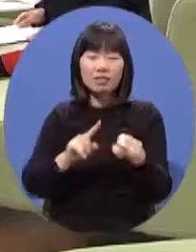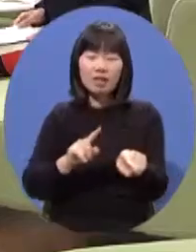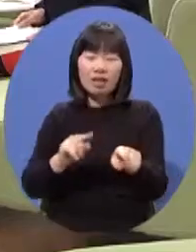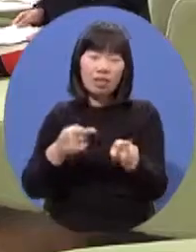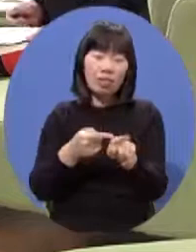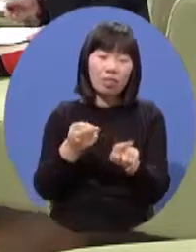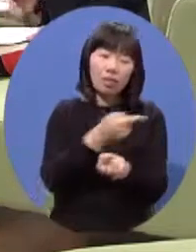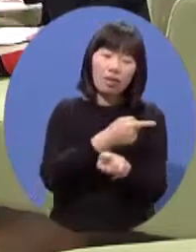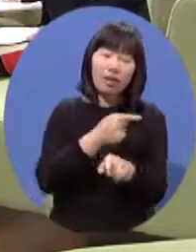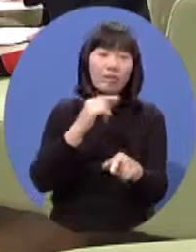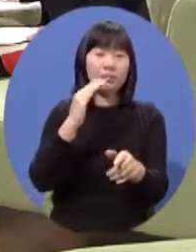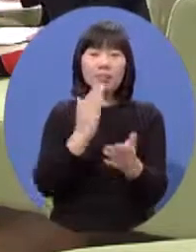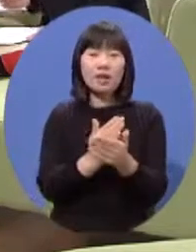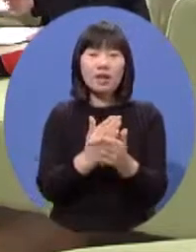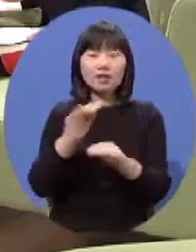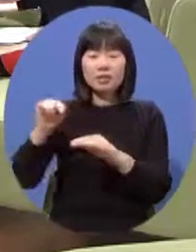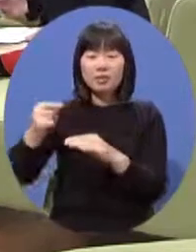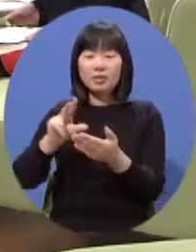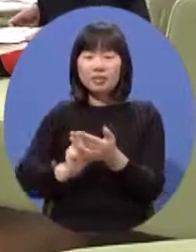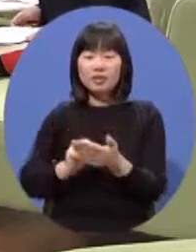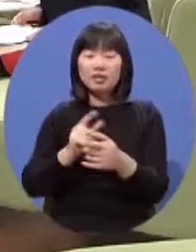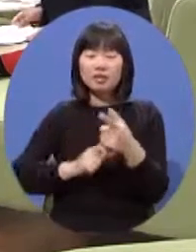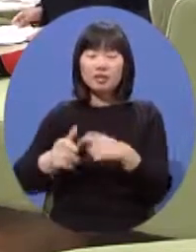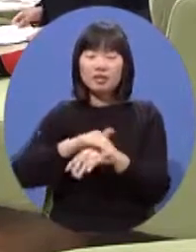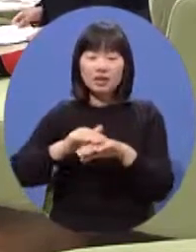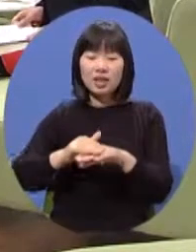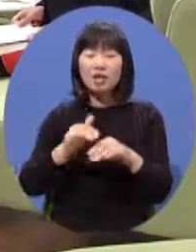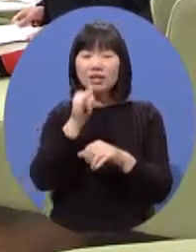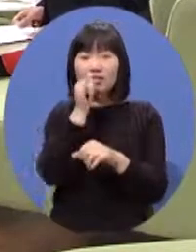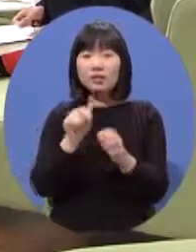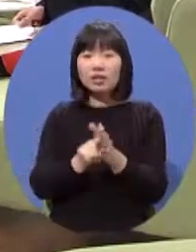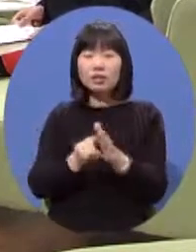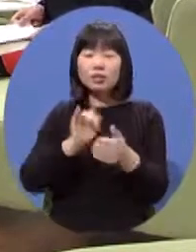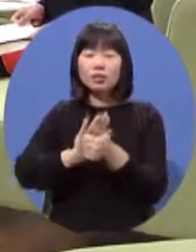게 아니라 다음에 어떤 문제를 보다 잘 해결할 수 있도록 도와줄 수가 있죠. 네.